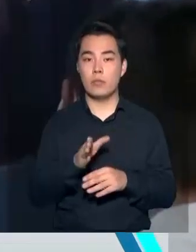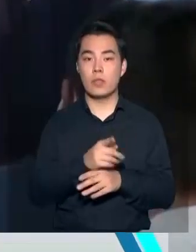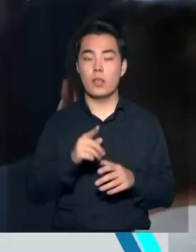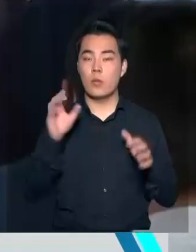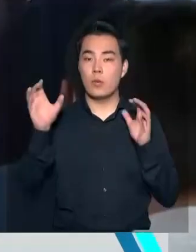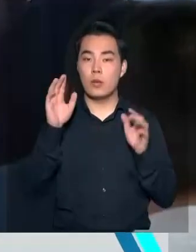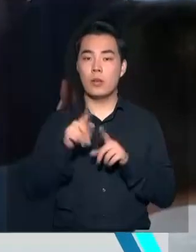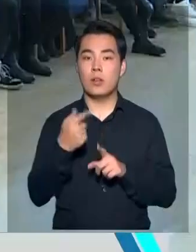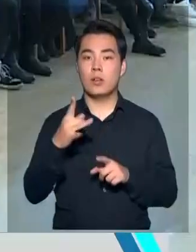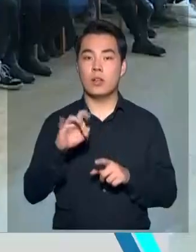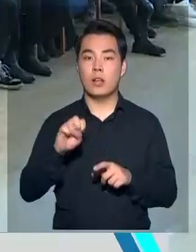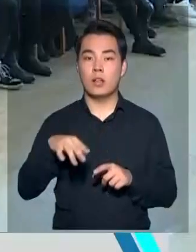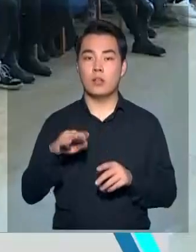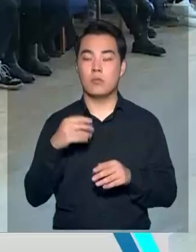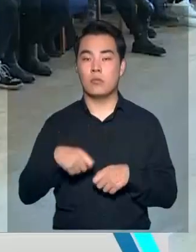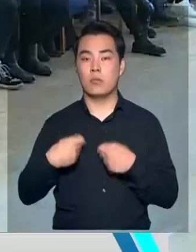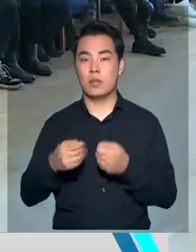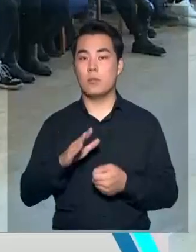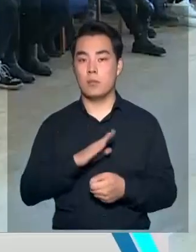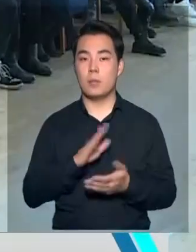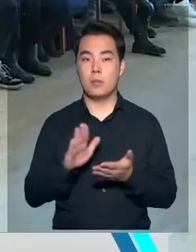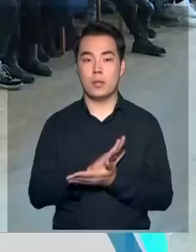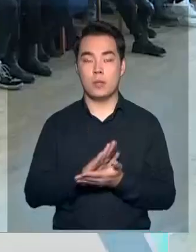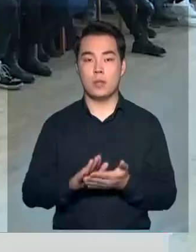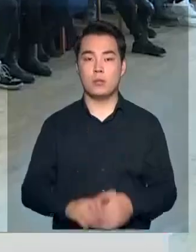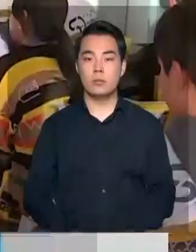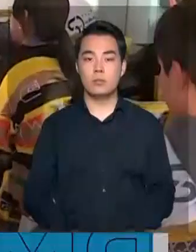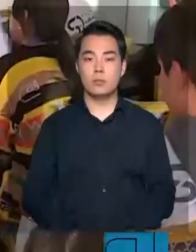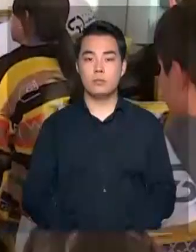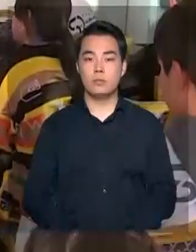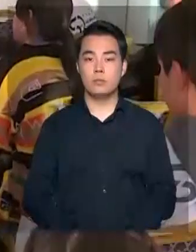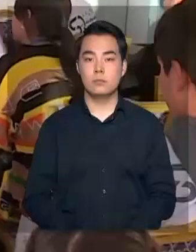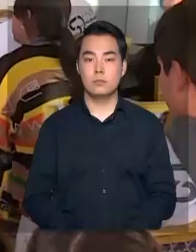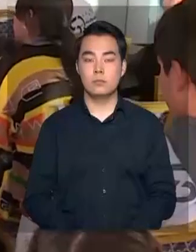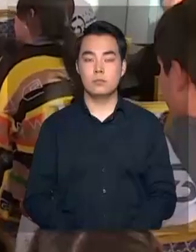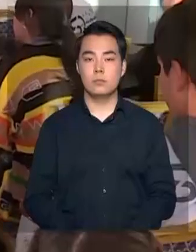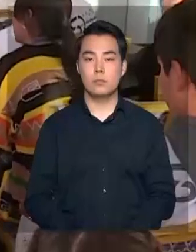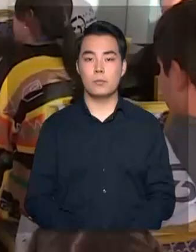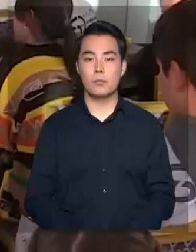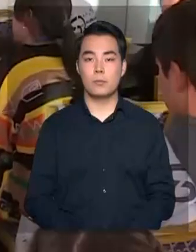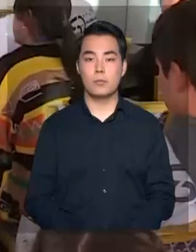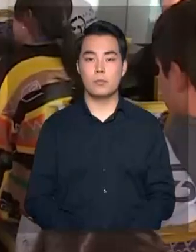гранты нескольким талантливым изобретателям. Руслан Мухамедьяров, Ильжас Абдильда, Жасалан Бакытбек, Жибек Жылы, Кызыларда.